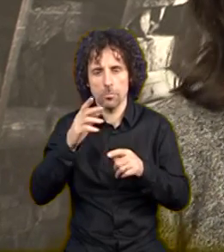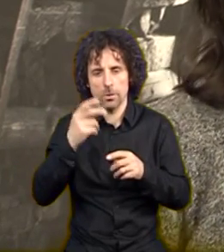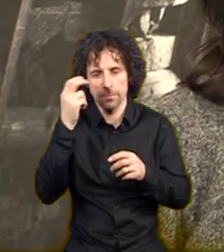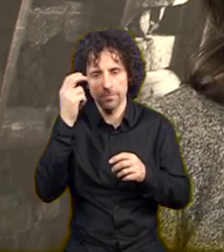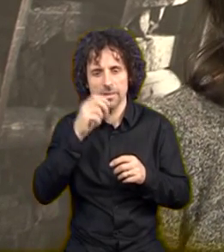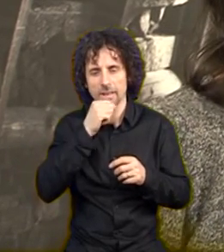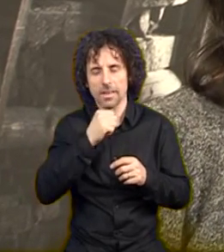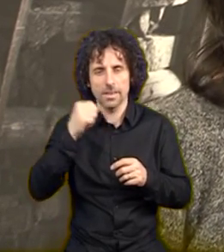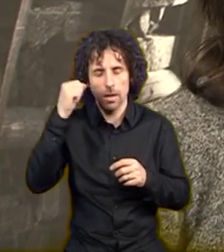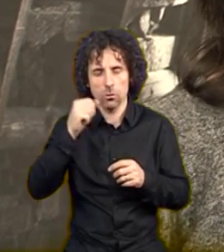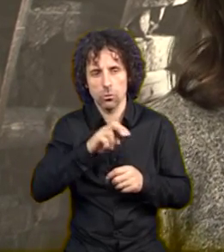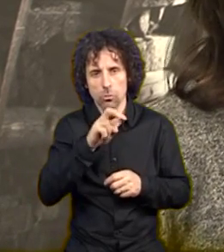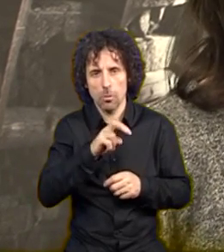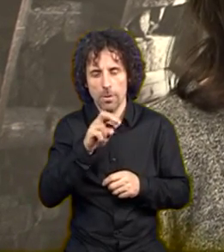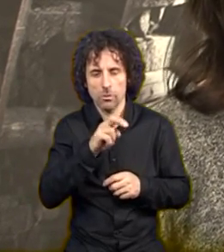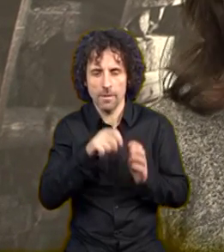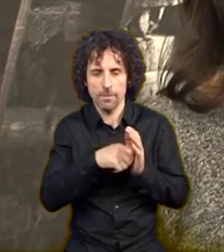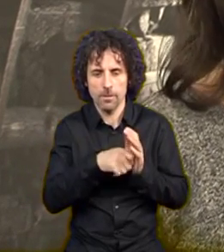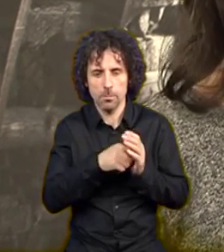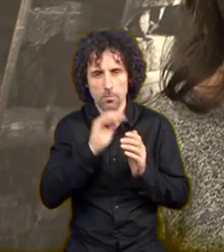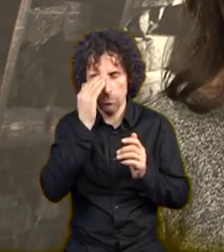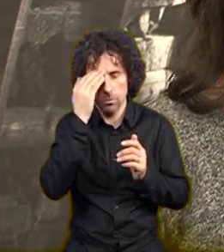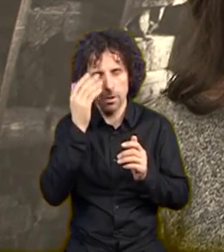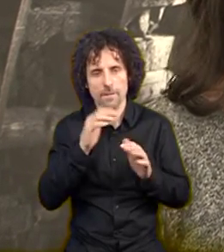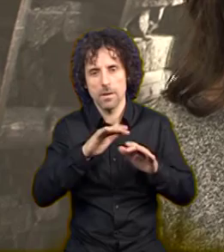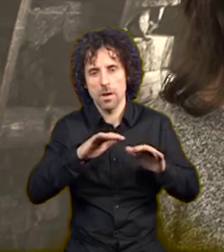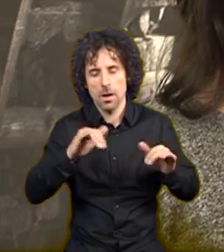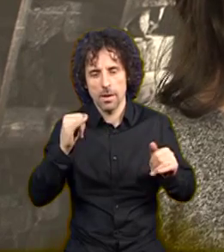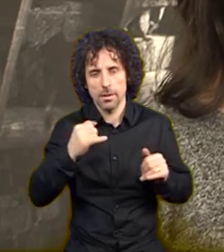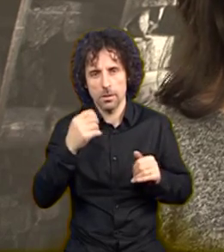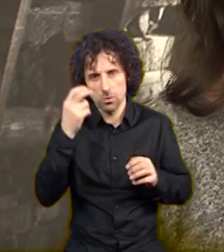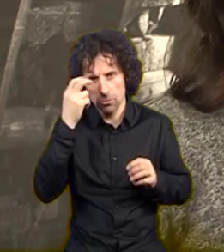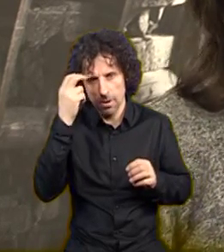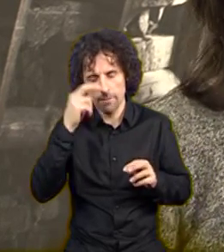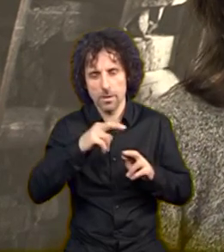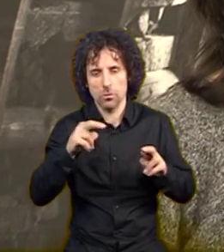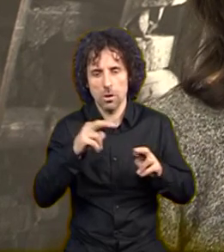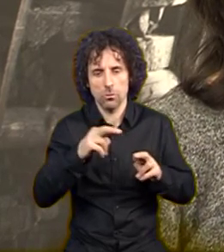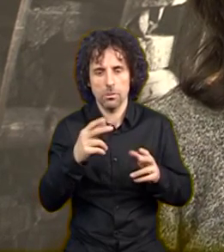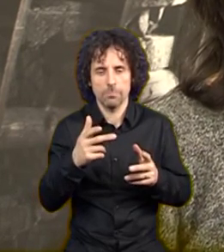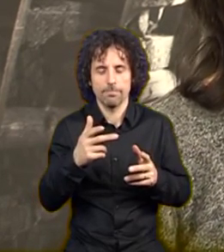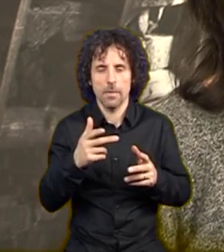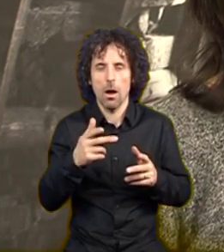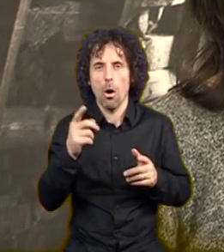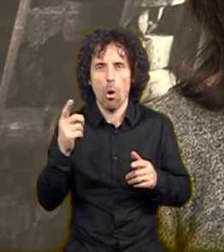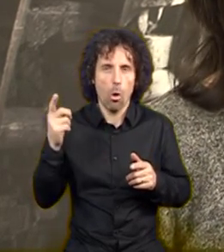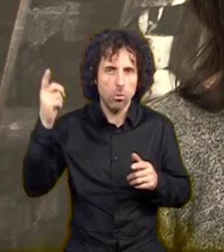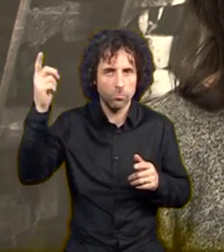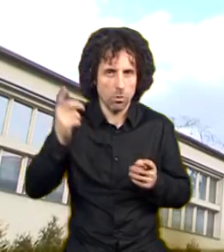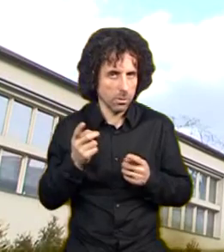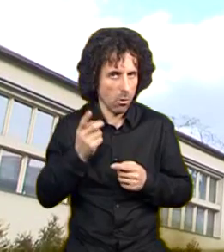na planety, a starsi będą mogli obejrzeć bardzo ciekawe filmy i poznać szereg innych ciekawych rzeczy związanych z